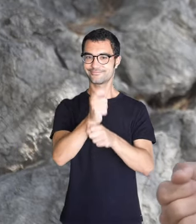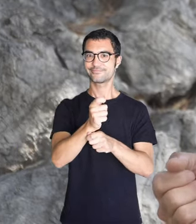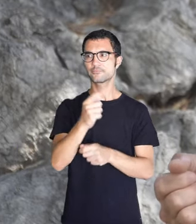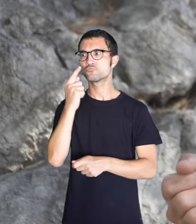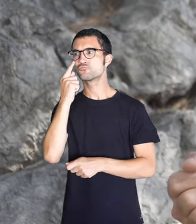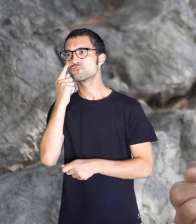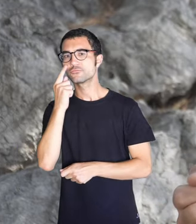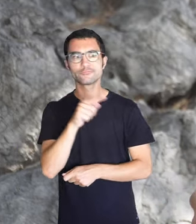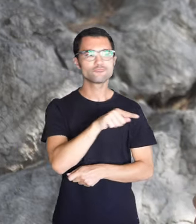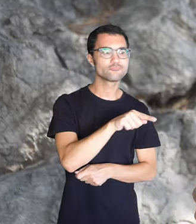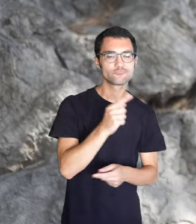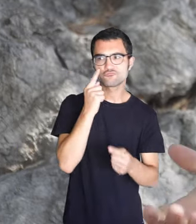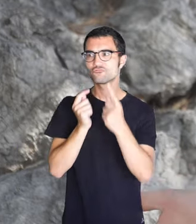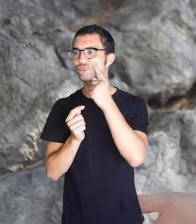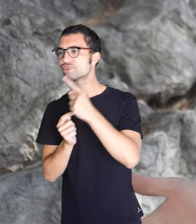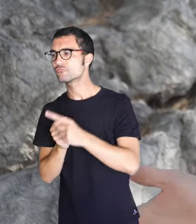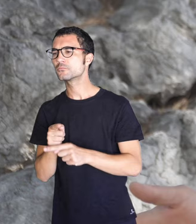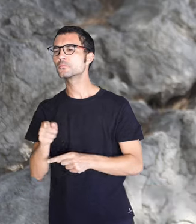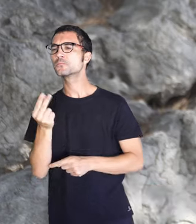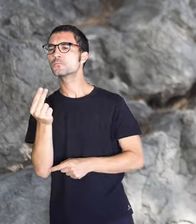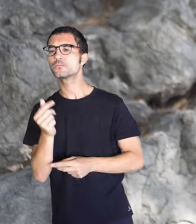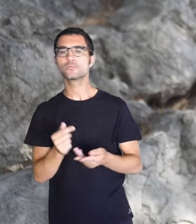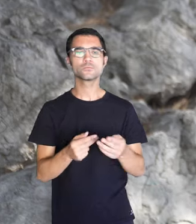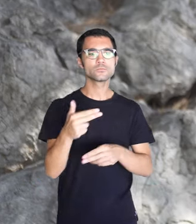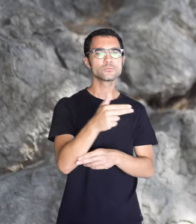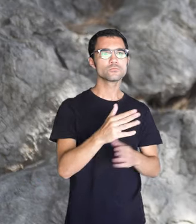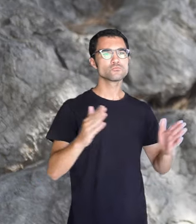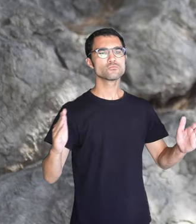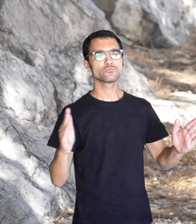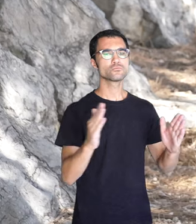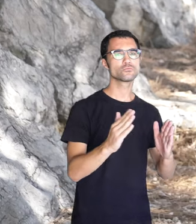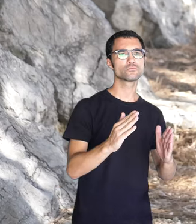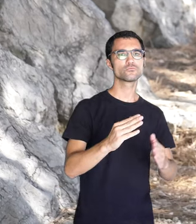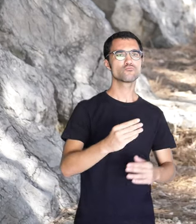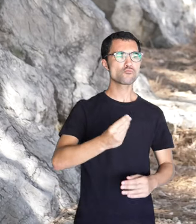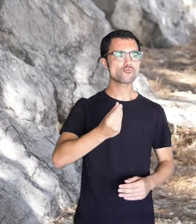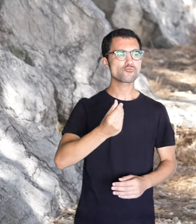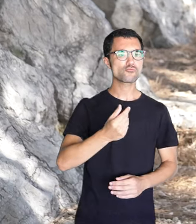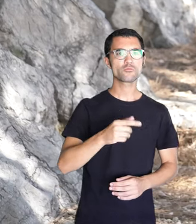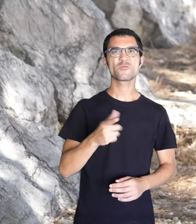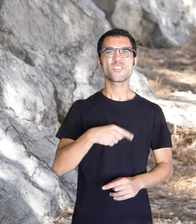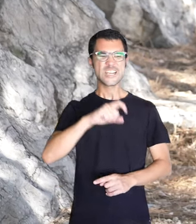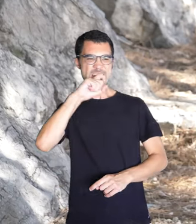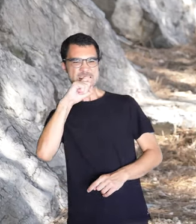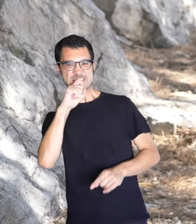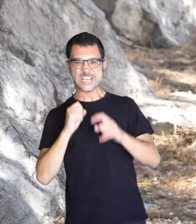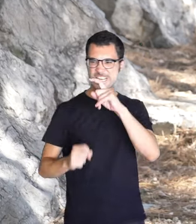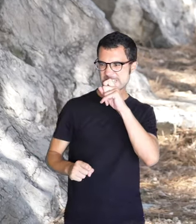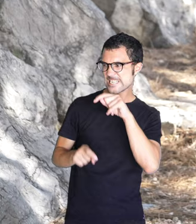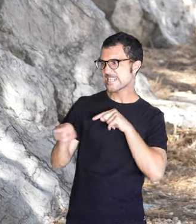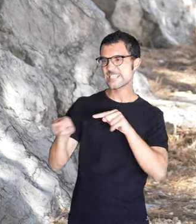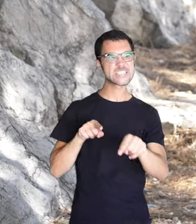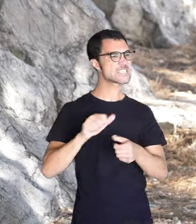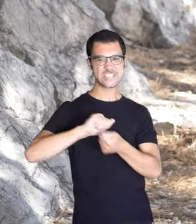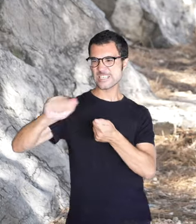això, perds l'essència, ser pescador. Clar, no amb enveges,